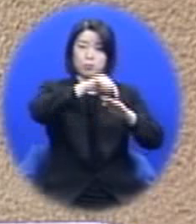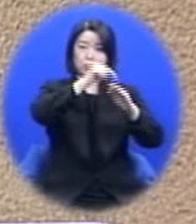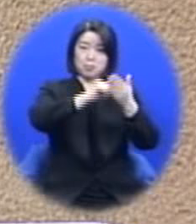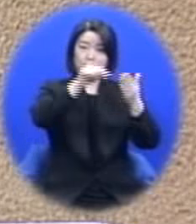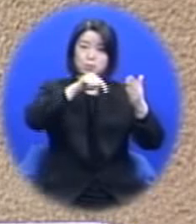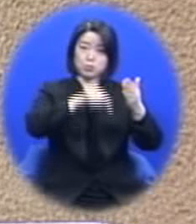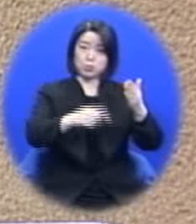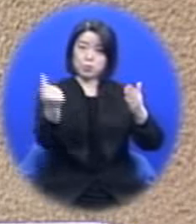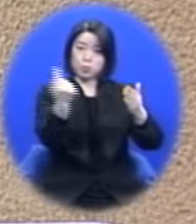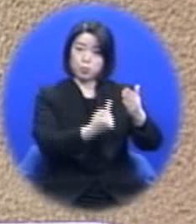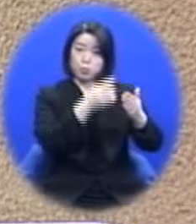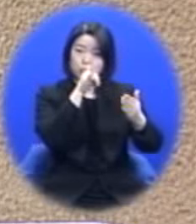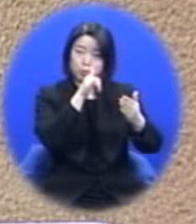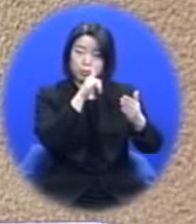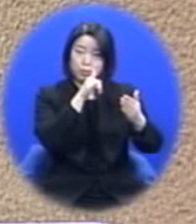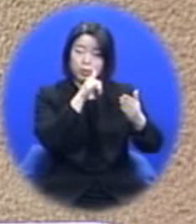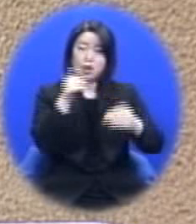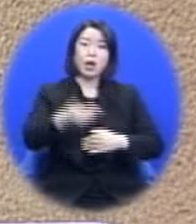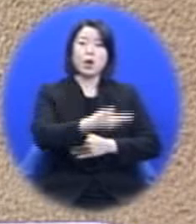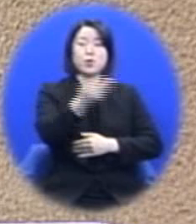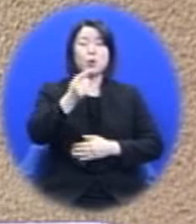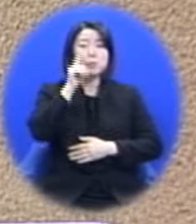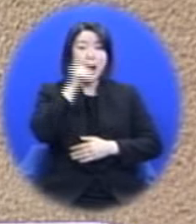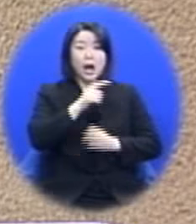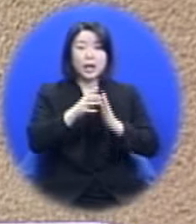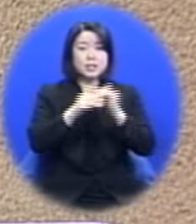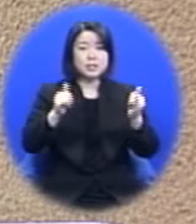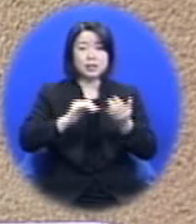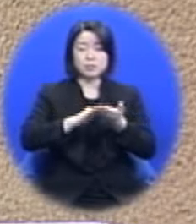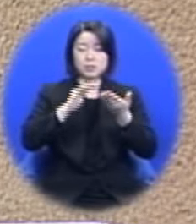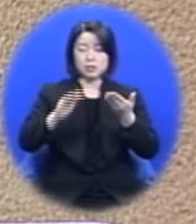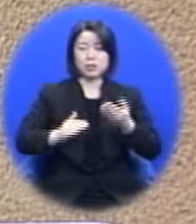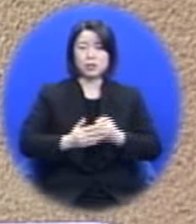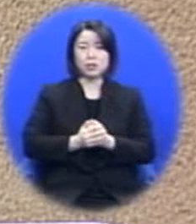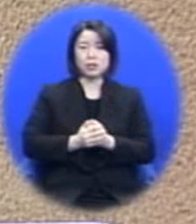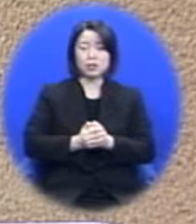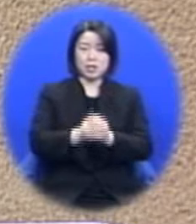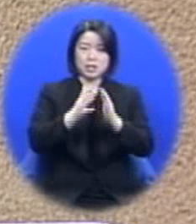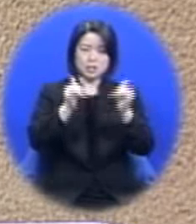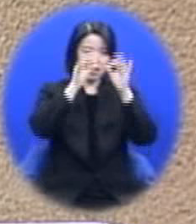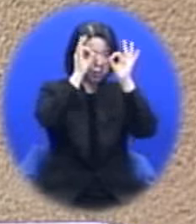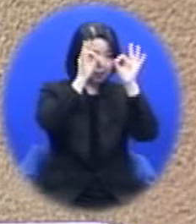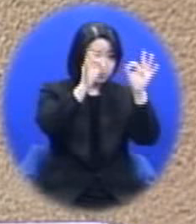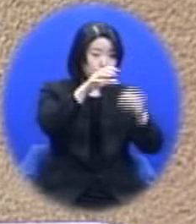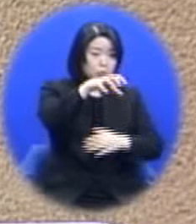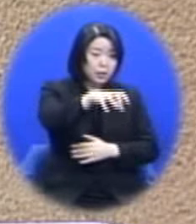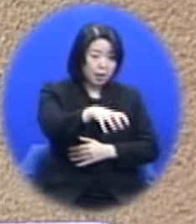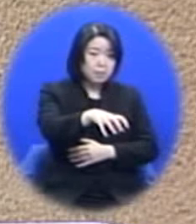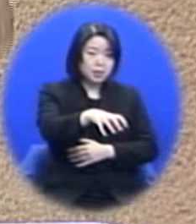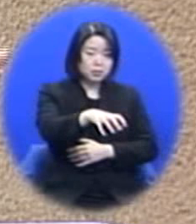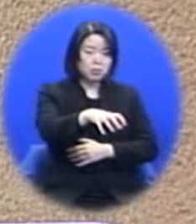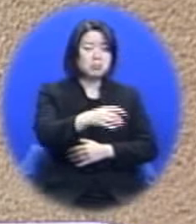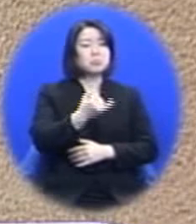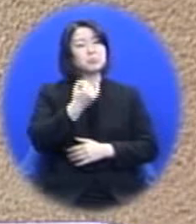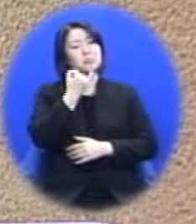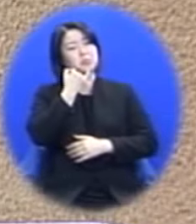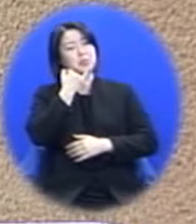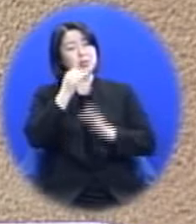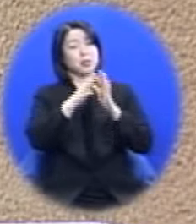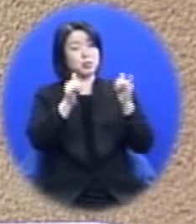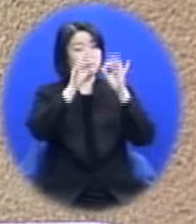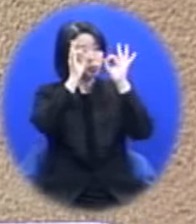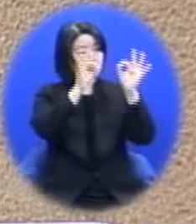있다니까. 여러분이 악한 자예요. 사람들 보는 앞에서는 멀쩡한 사람처럼